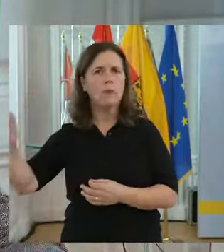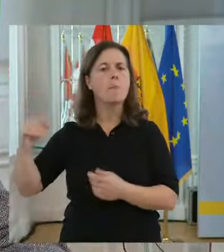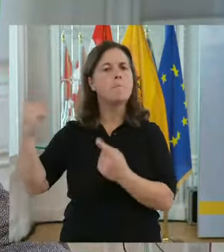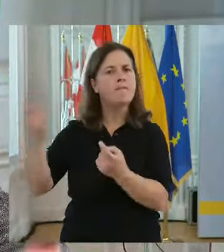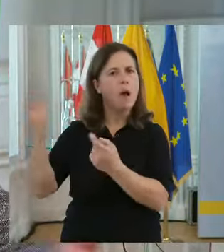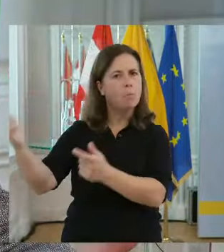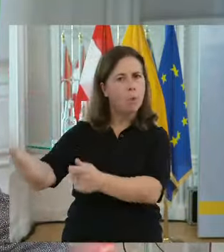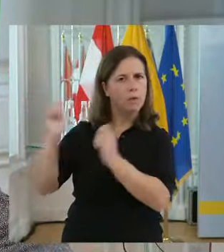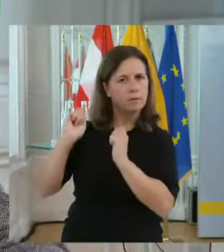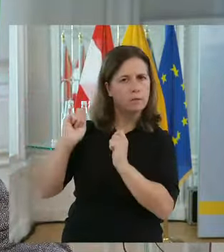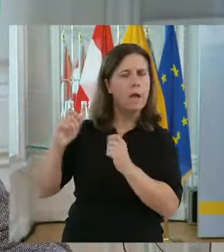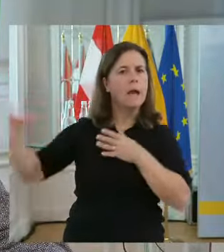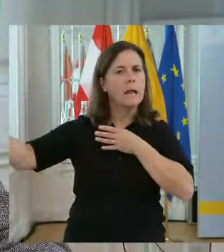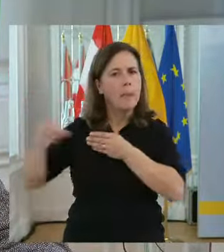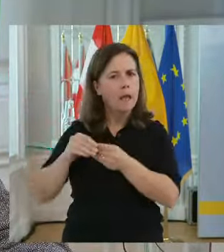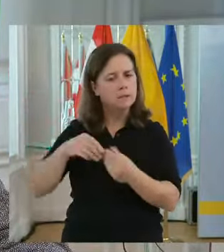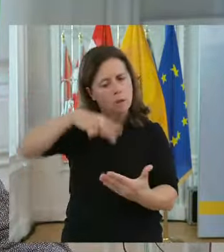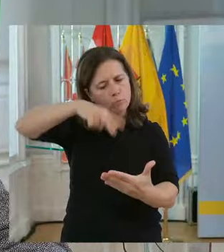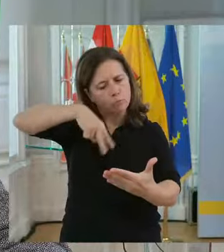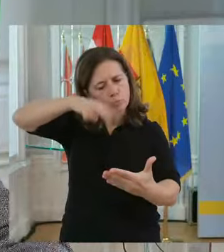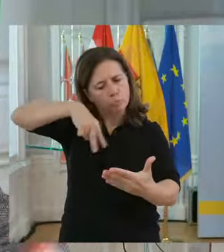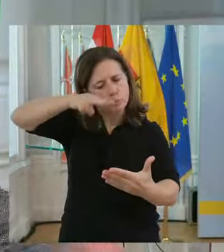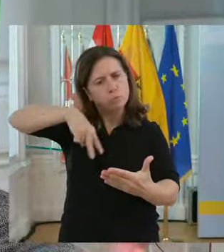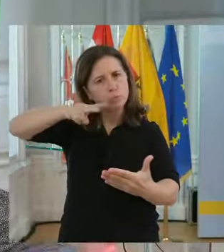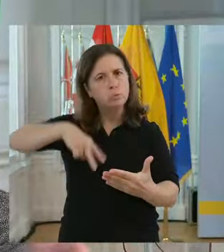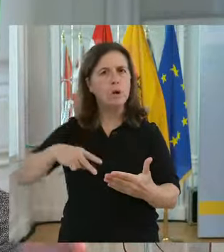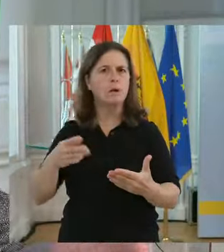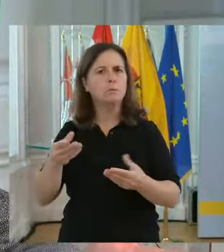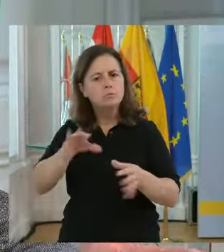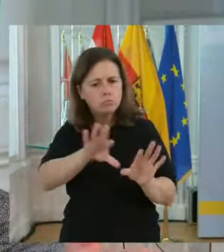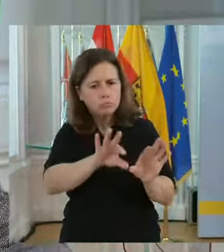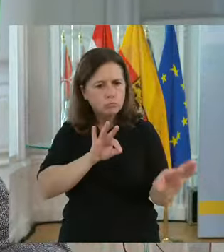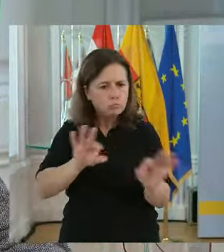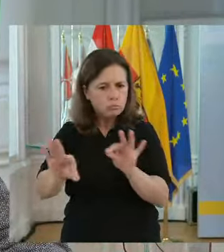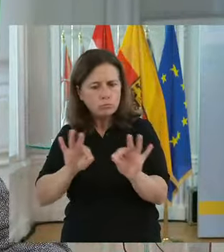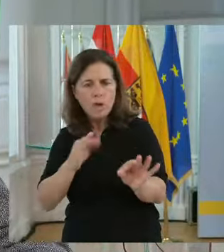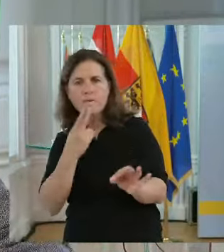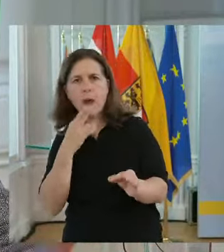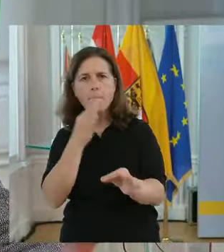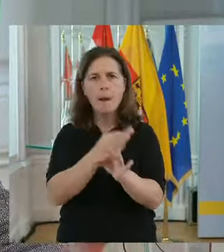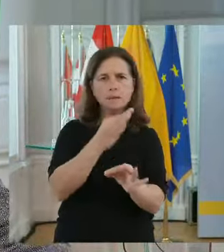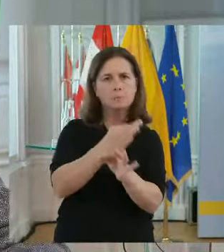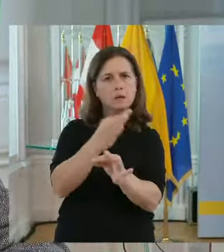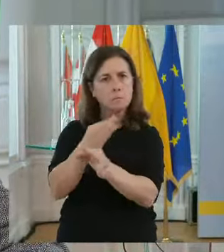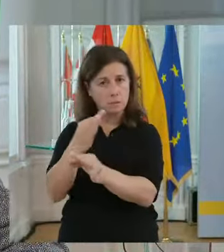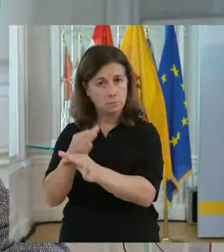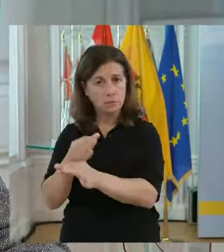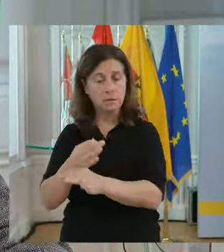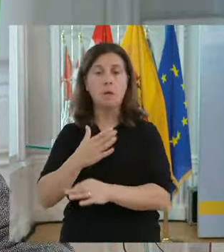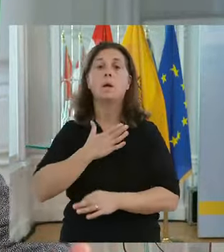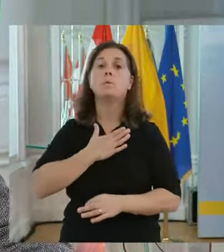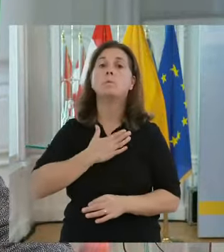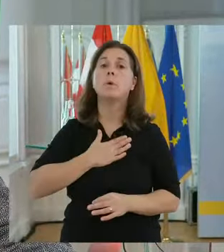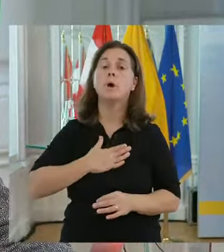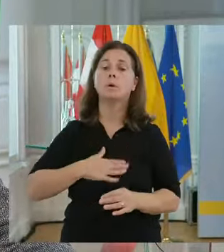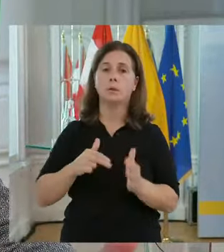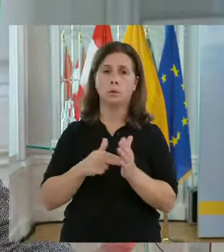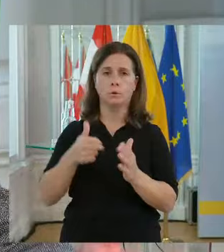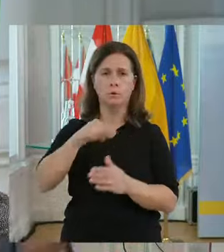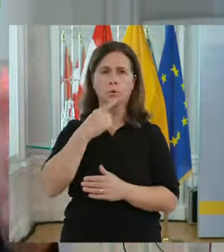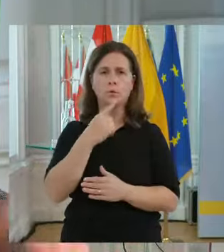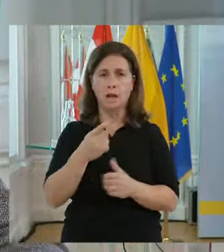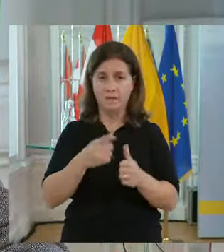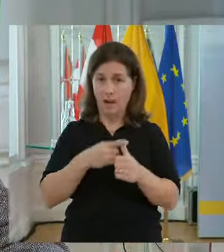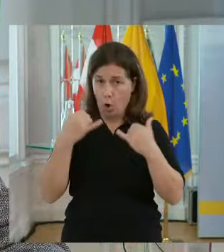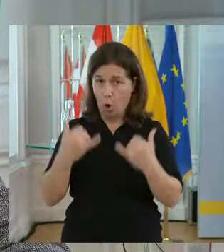Bewerbungen rein. Wir können uns das gemeinsam anschauen. Wir können verifizieren, wer kommt für was in Frage. Und ich möchte noch einmal sagen, also wenn uns